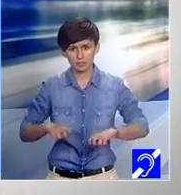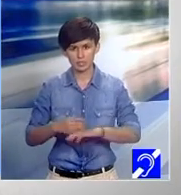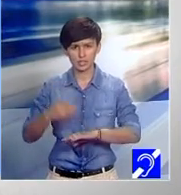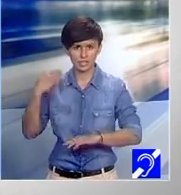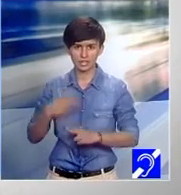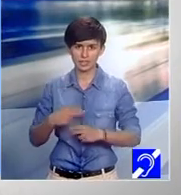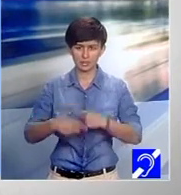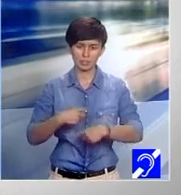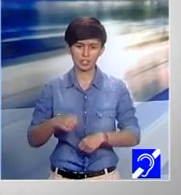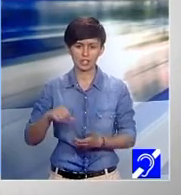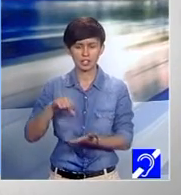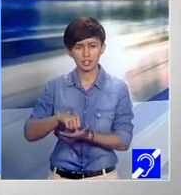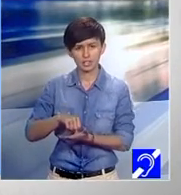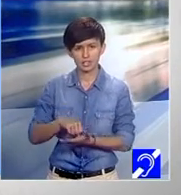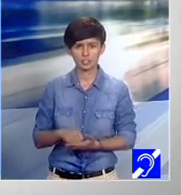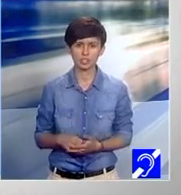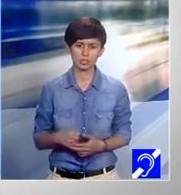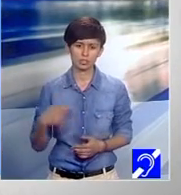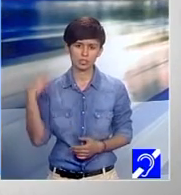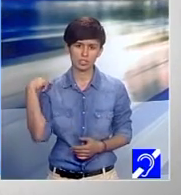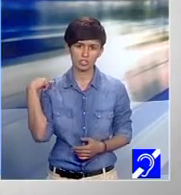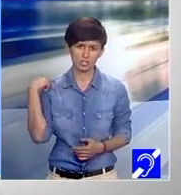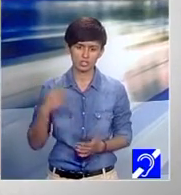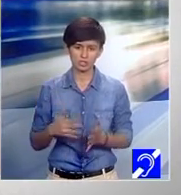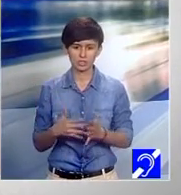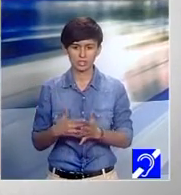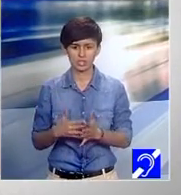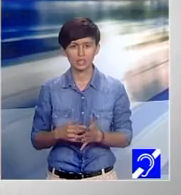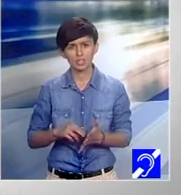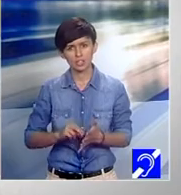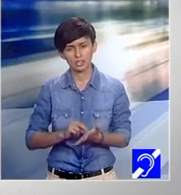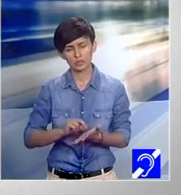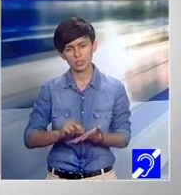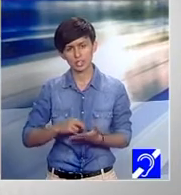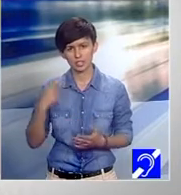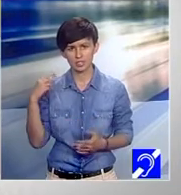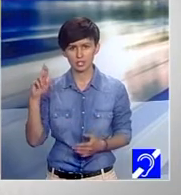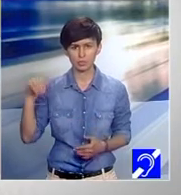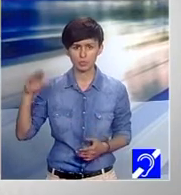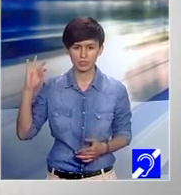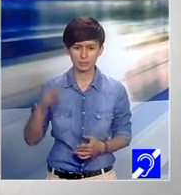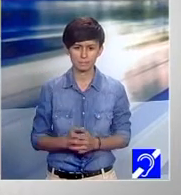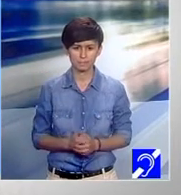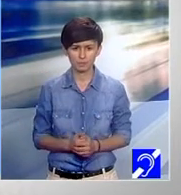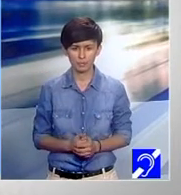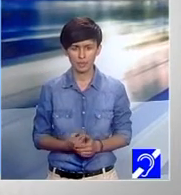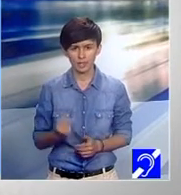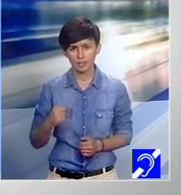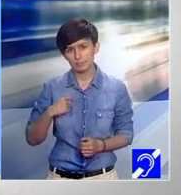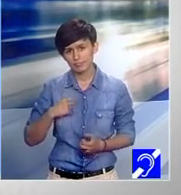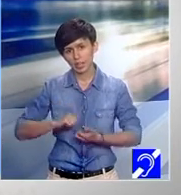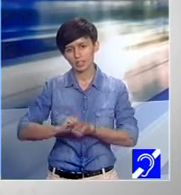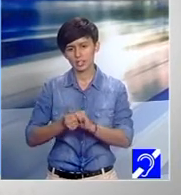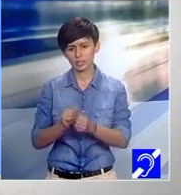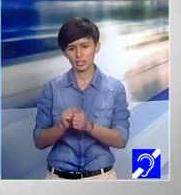din Cluj-Napoca și șef de lucrări la UMF, Iuliu Hațeganu. Sărut mile, bine ați venit! Bine v-am găsit. Bine v-am găsit. Este o luptă,